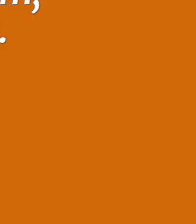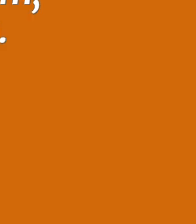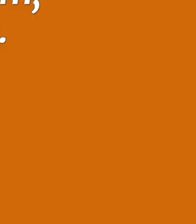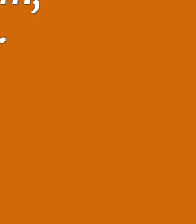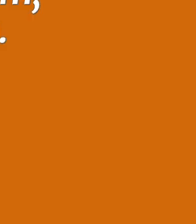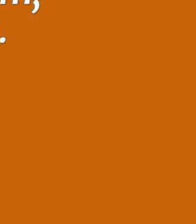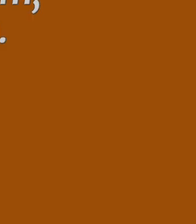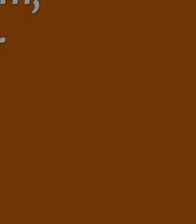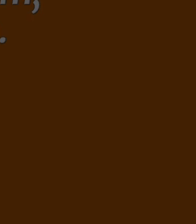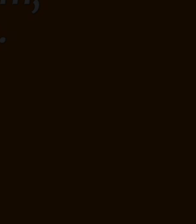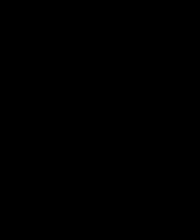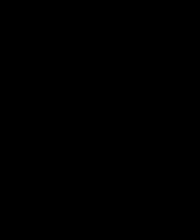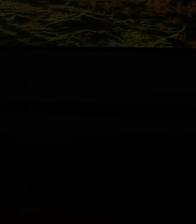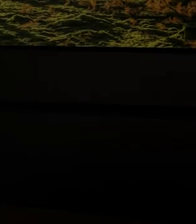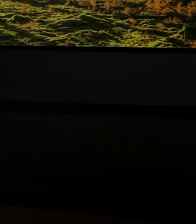Dziękujemy.